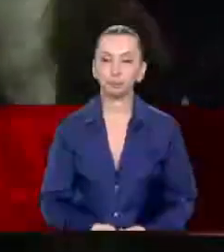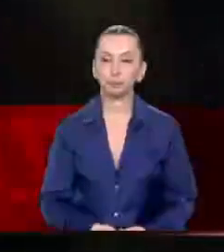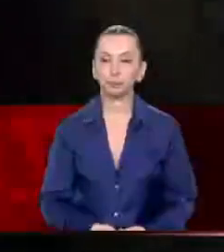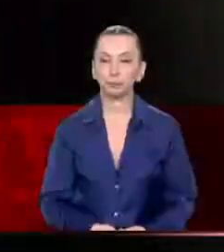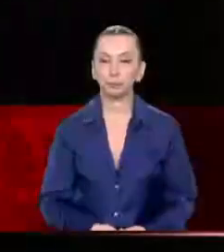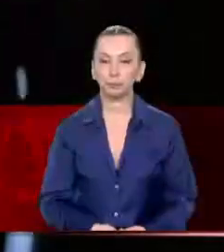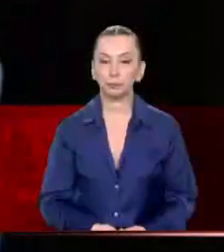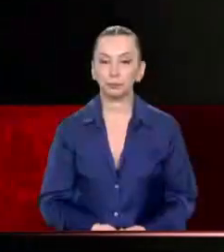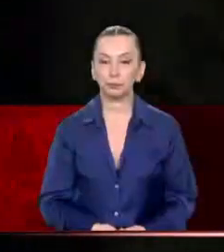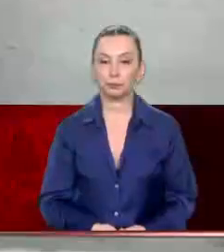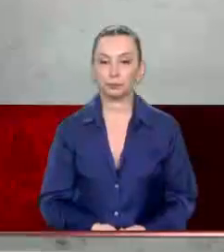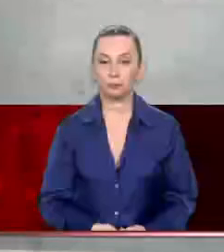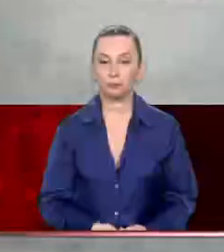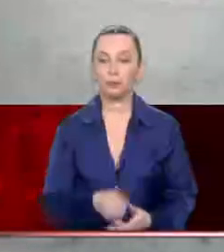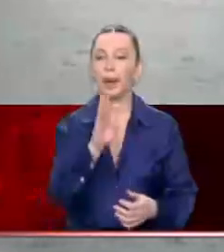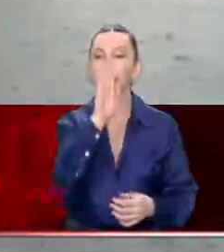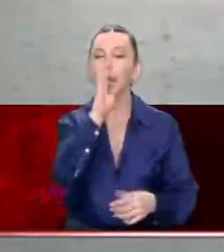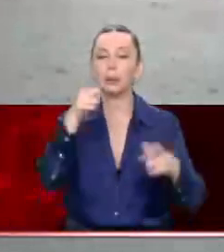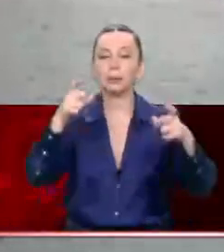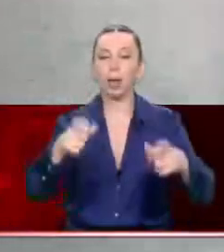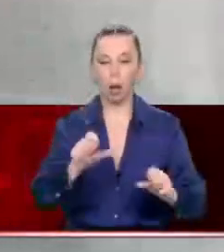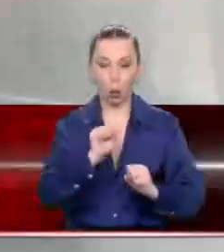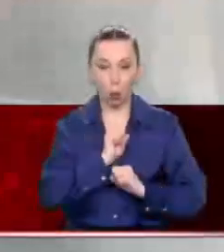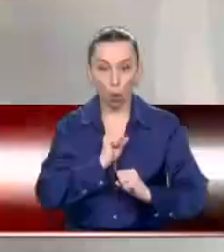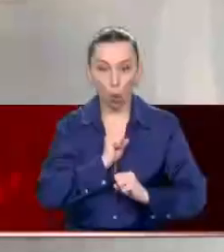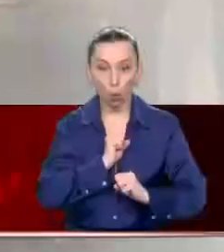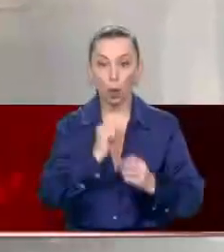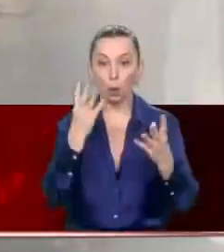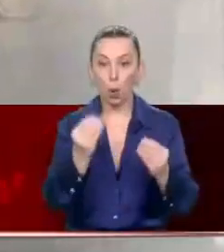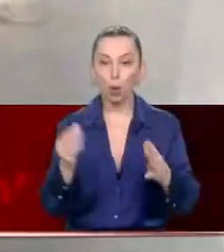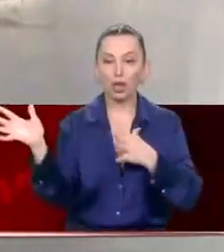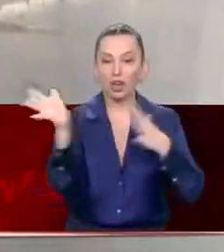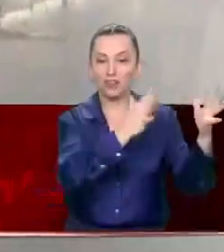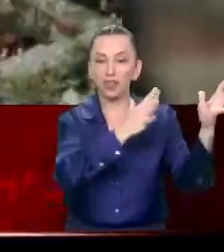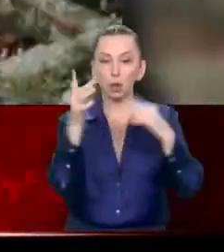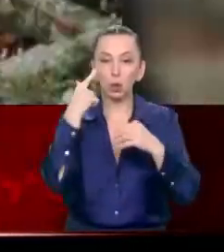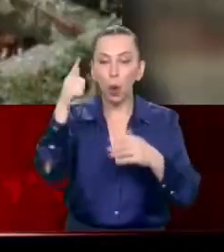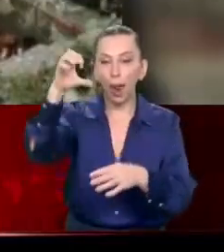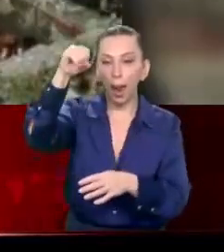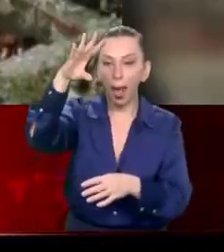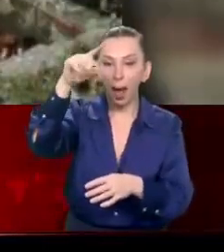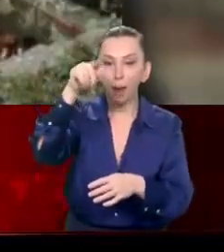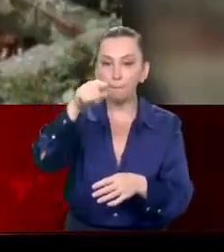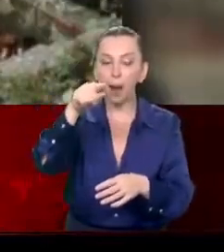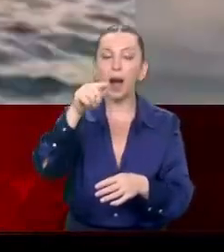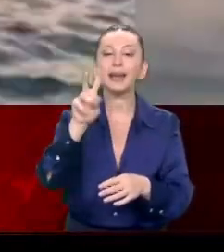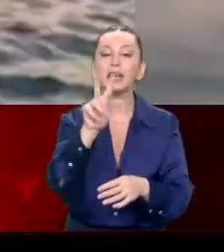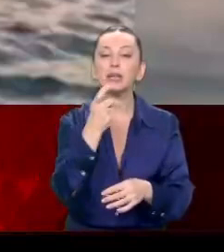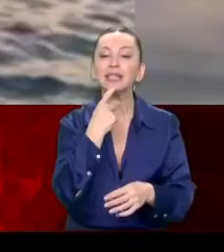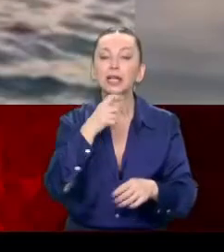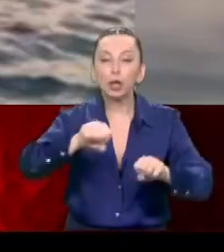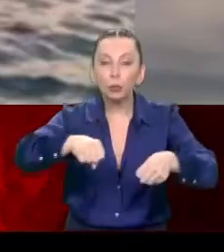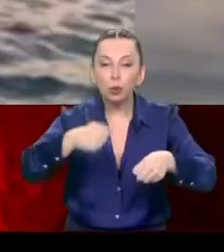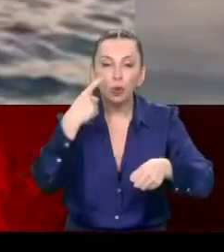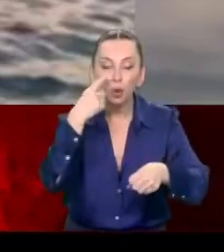Geç otur, faydın geç otur. Kağıthane'de ise korkulan olduğu fırtınanın devirdiği aydınlatma direği 20 yaşındaki motokurye Muhammed